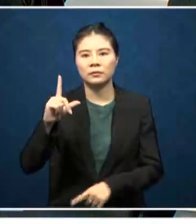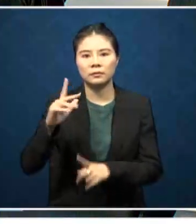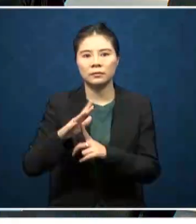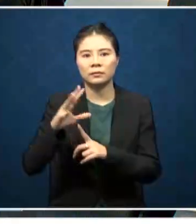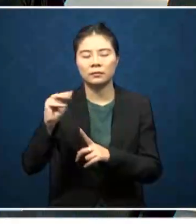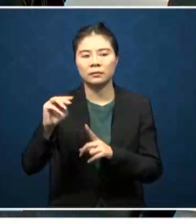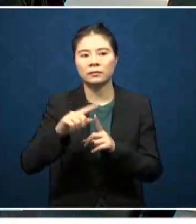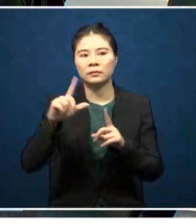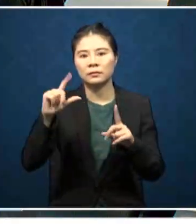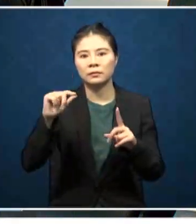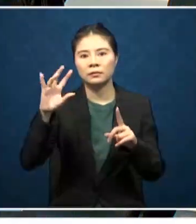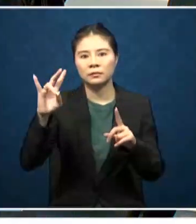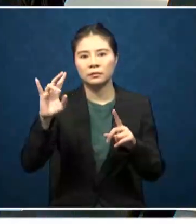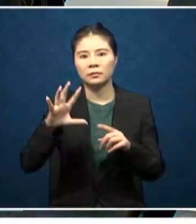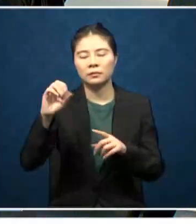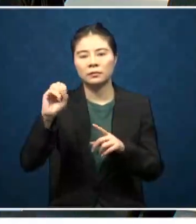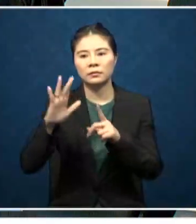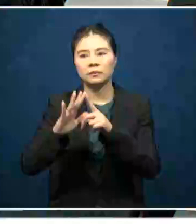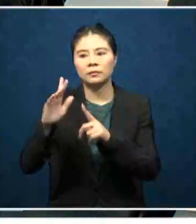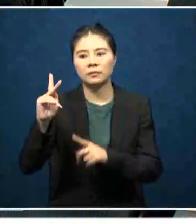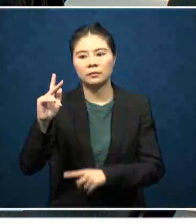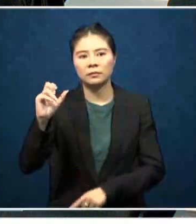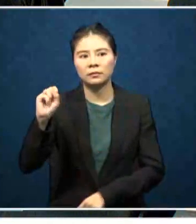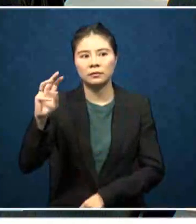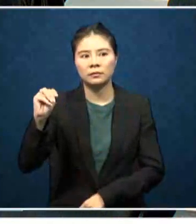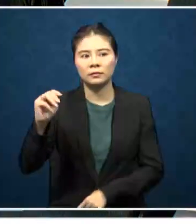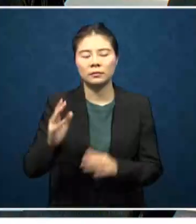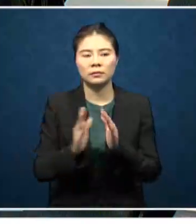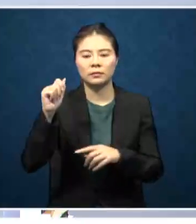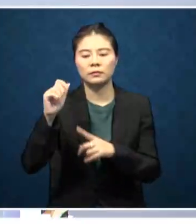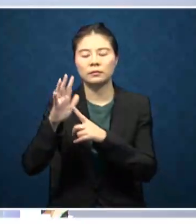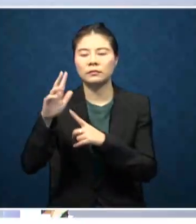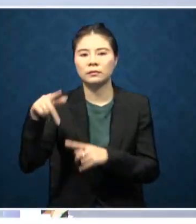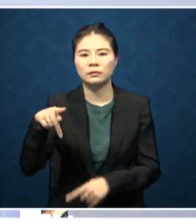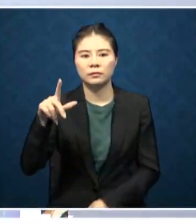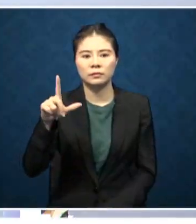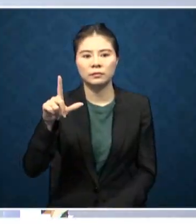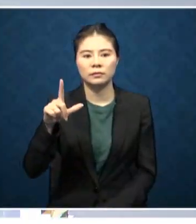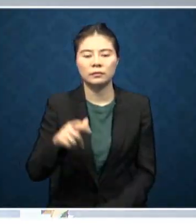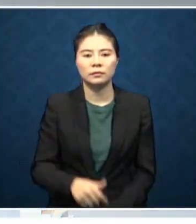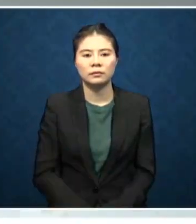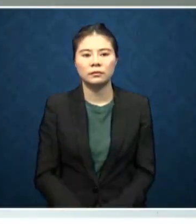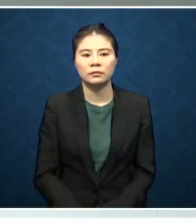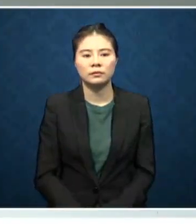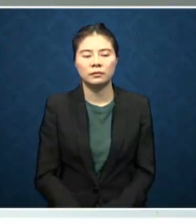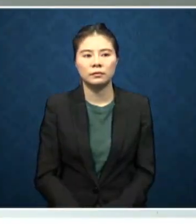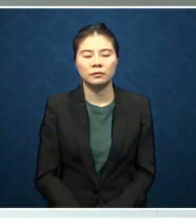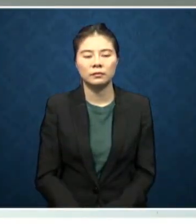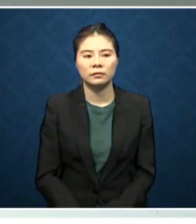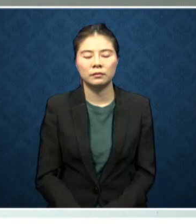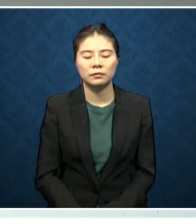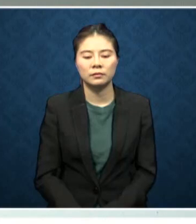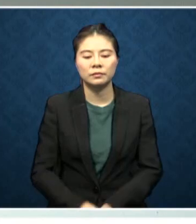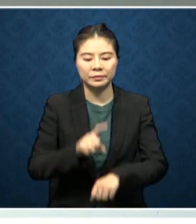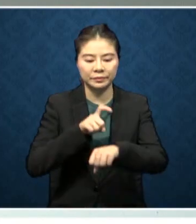27นายสุสมอามระดิษขอบคุณครับครับที่ประชุมจะกำหนดระยะเวลาการ